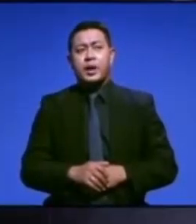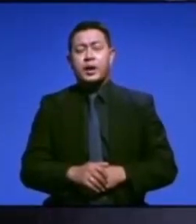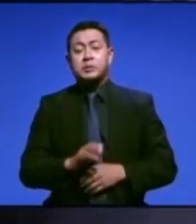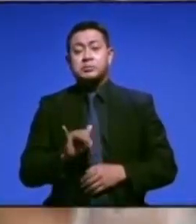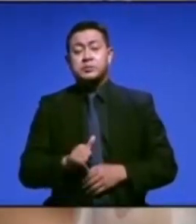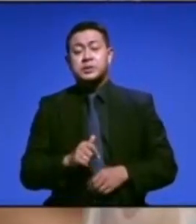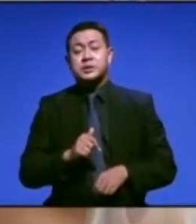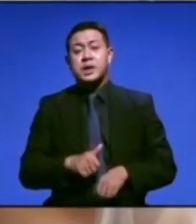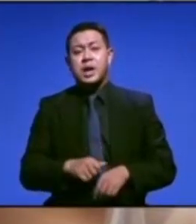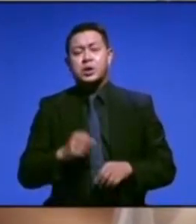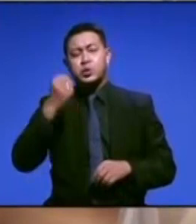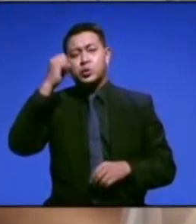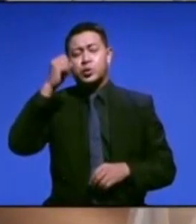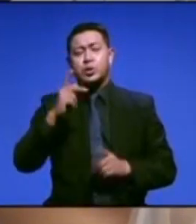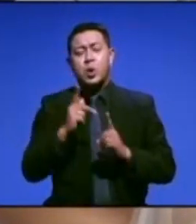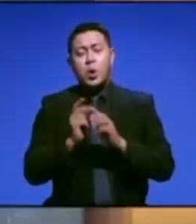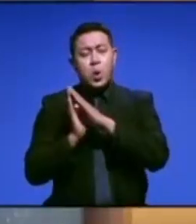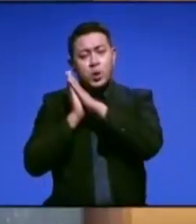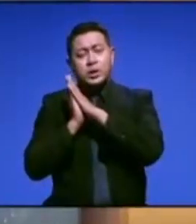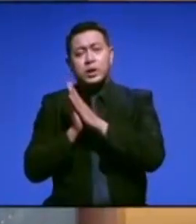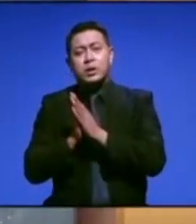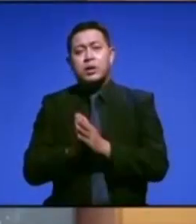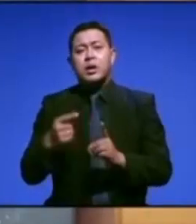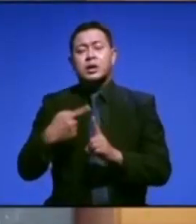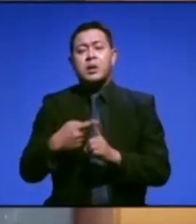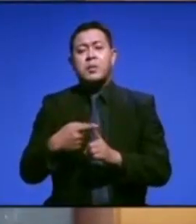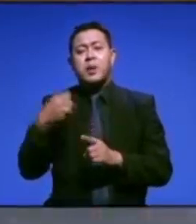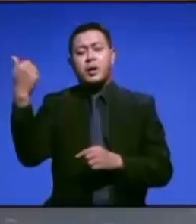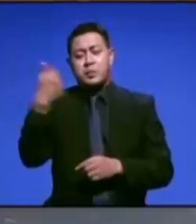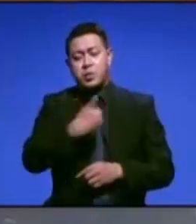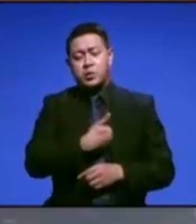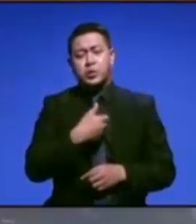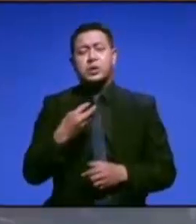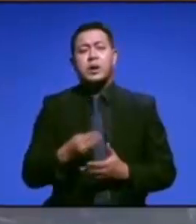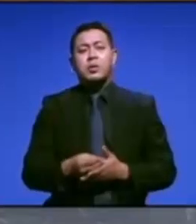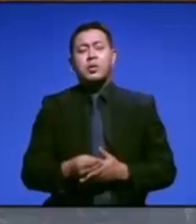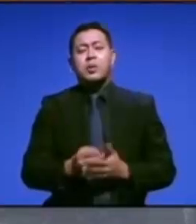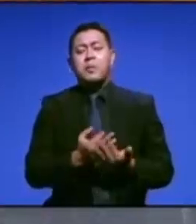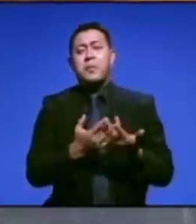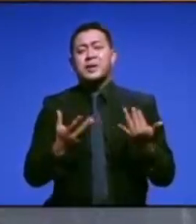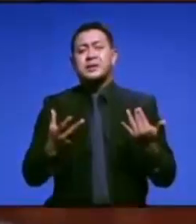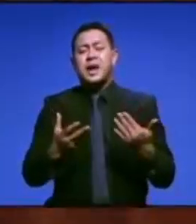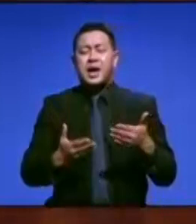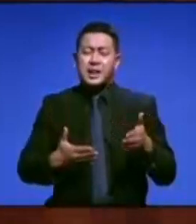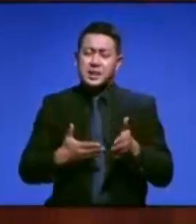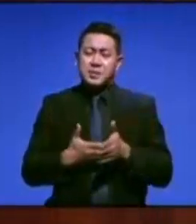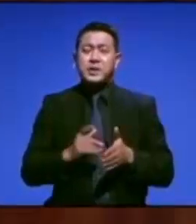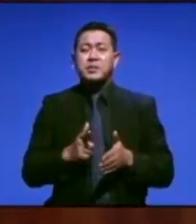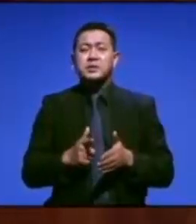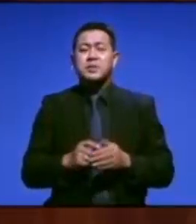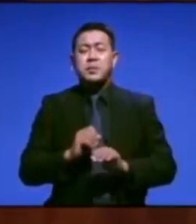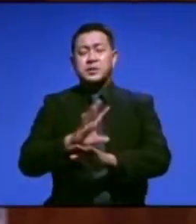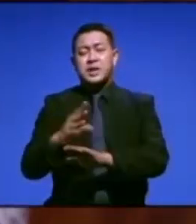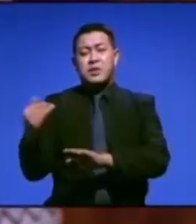Ya, saat ini cukup sulit bagi hotel meningkatkan jumlah pengunjung atau tamu. Pergerakan masyarakat masih terbatas karena upaya